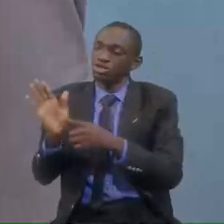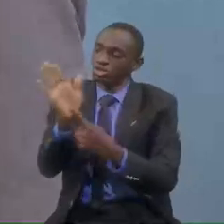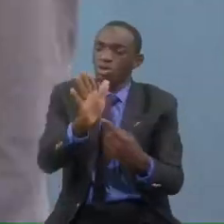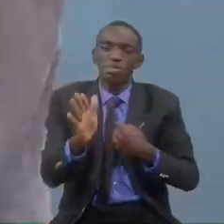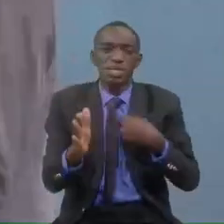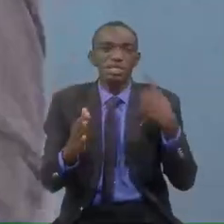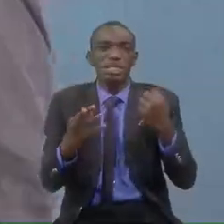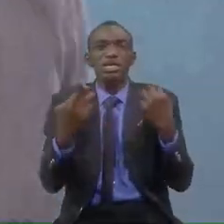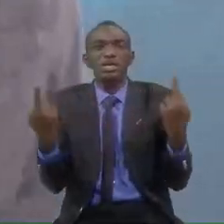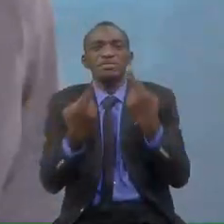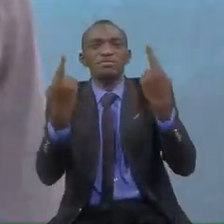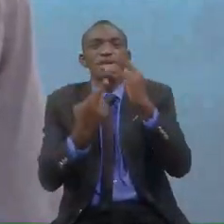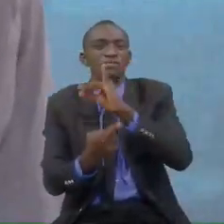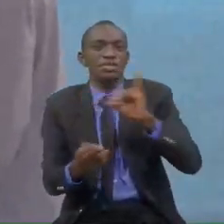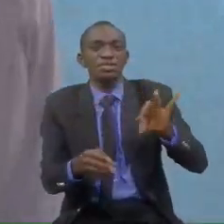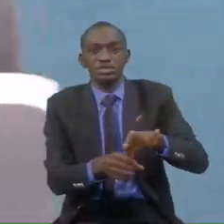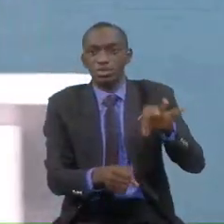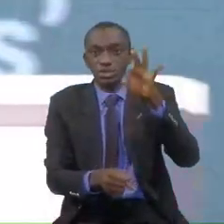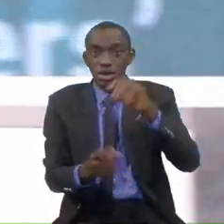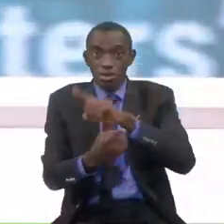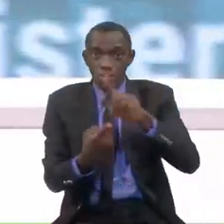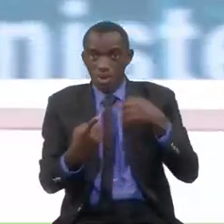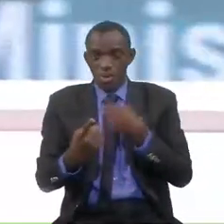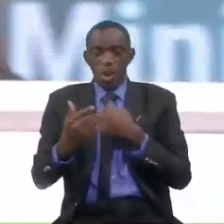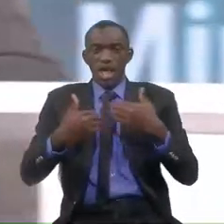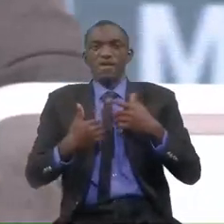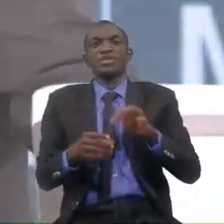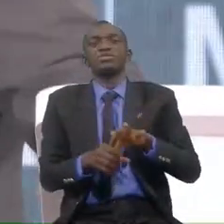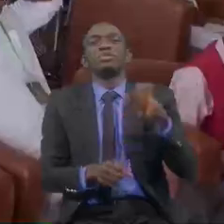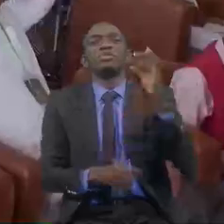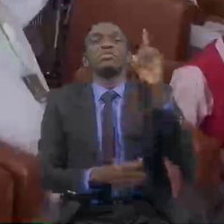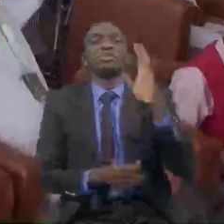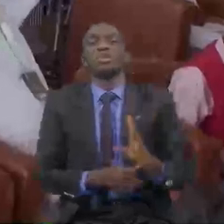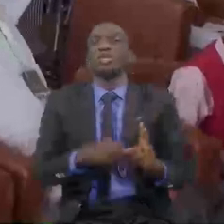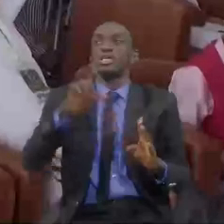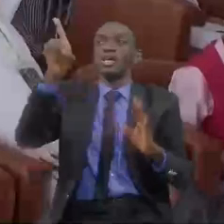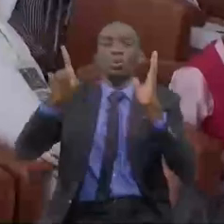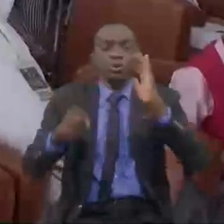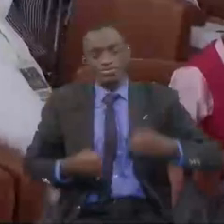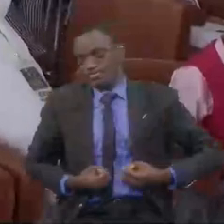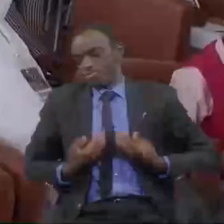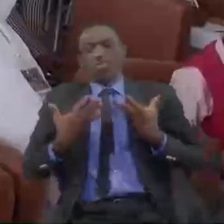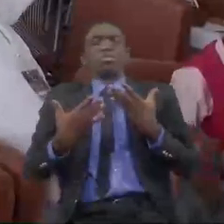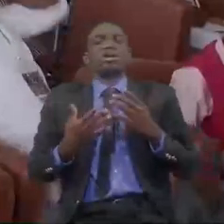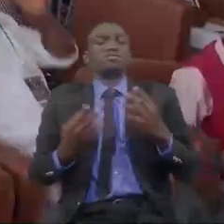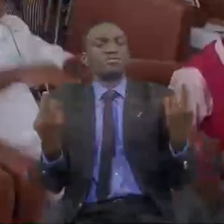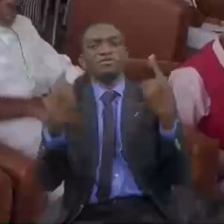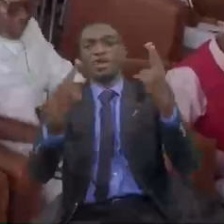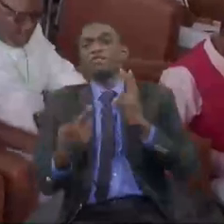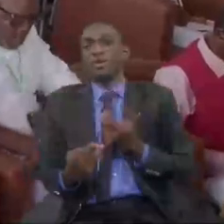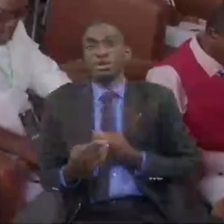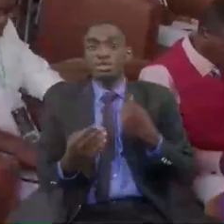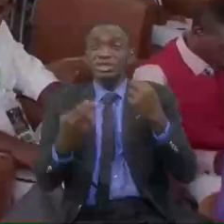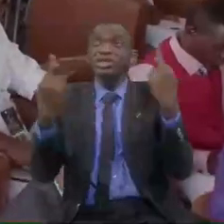l'esprit qui vivifie. Montrez-moi l'esprit qui réveille. Alors nous avons l'esprit de Dieu. Quand on a l'esprit de Dieu, il va nous réveiller.